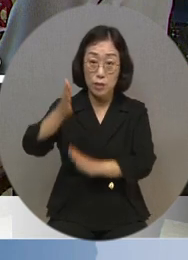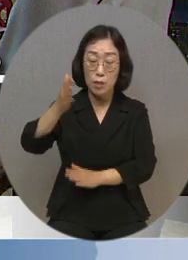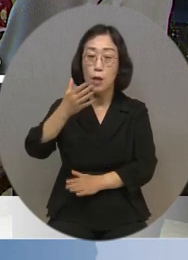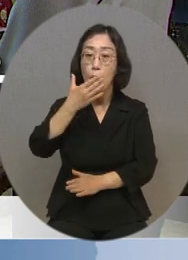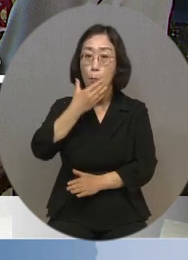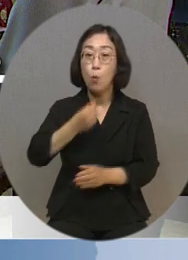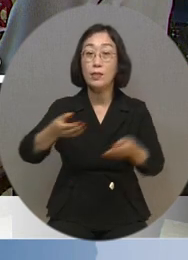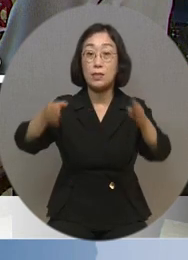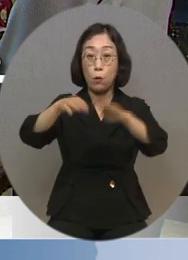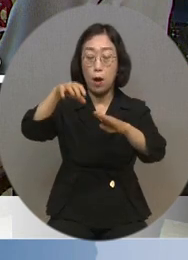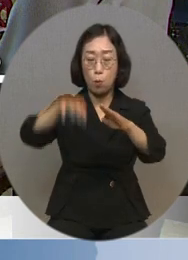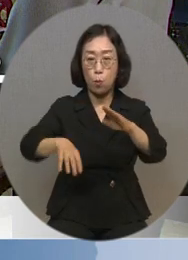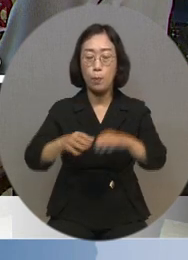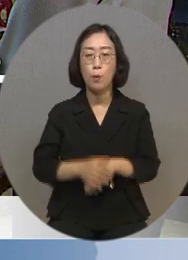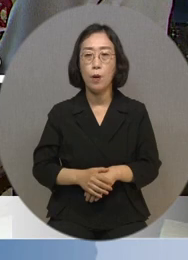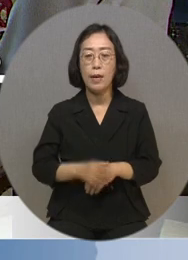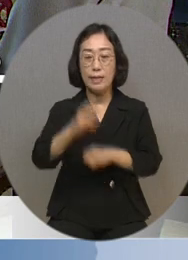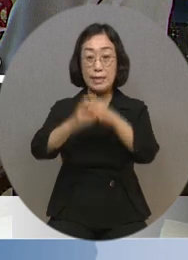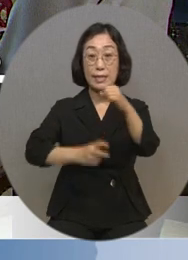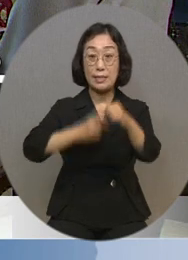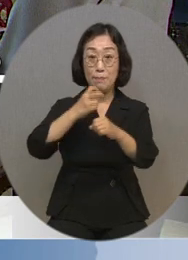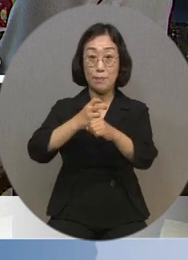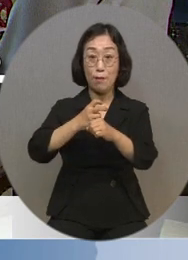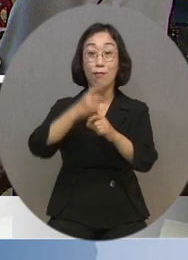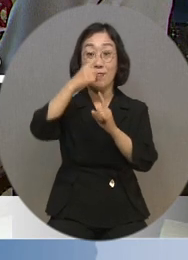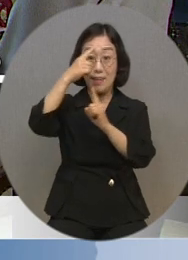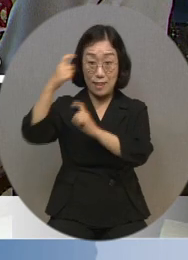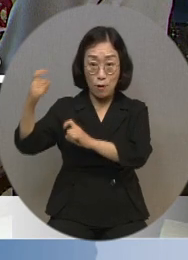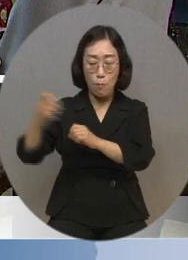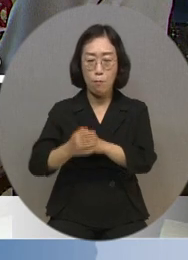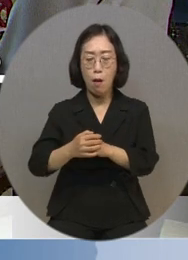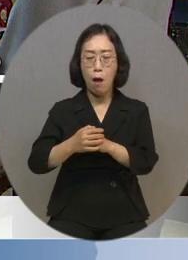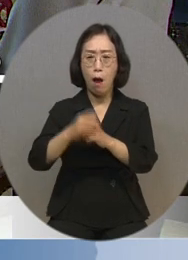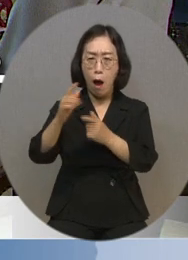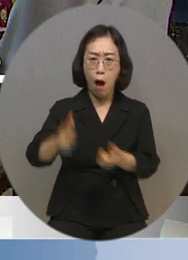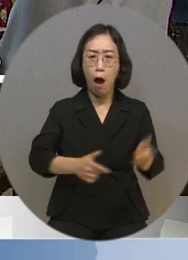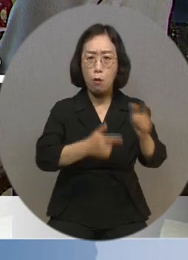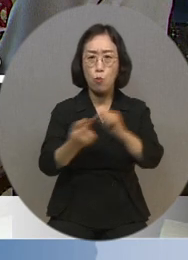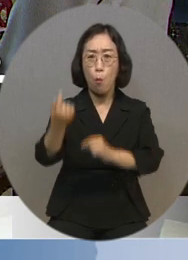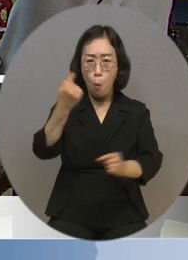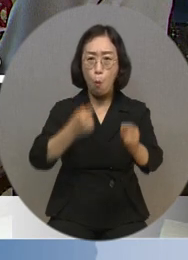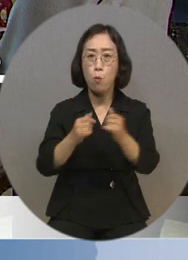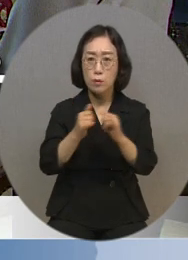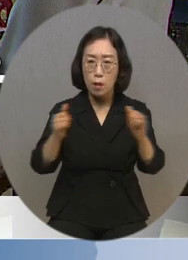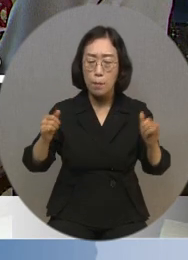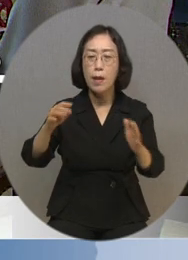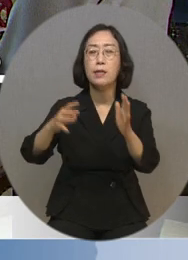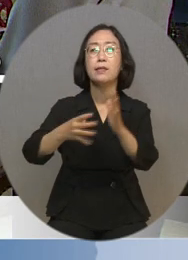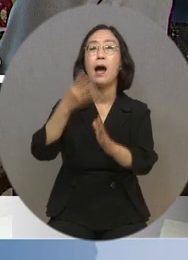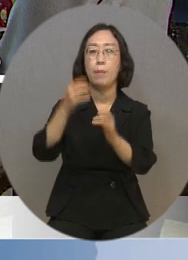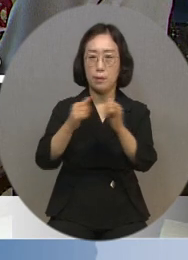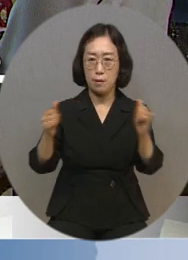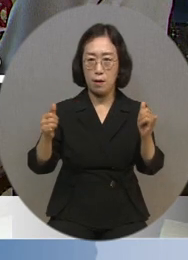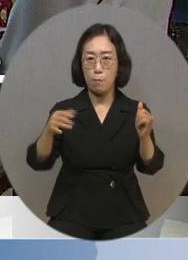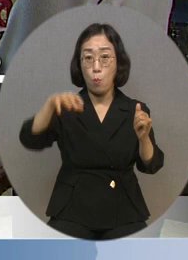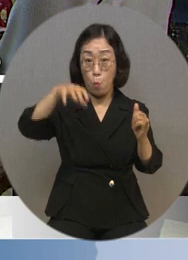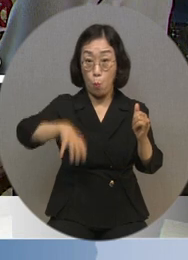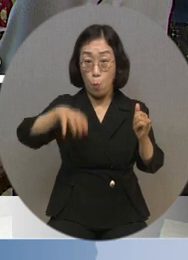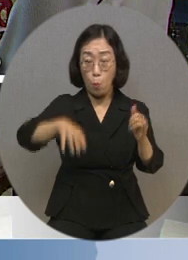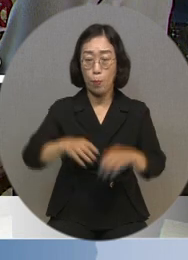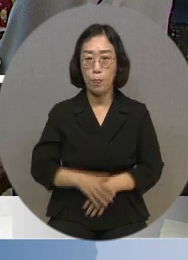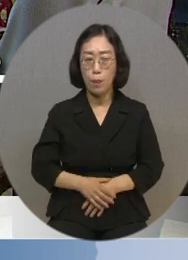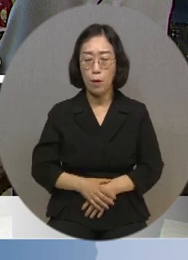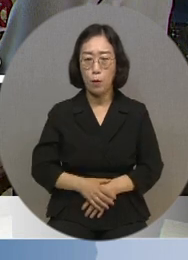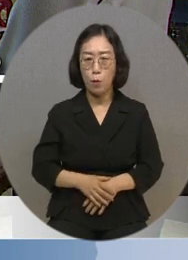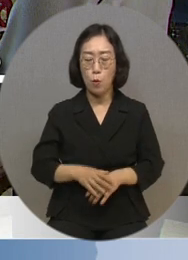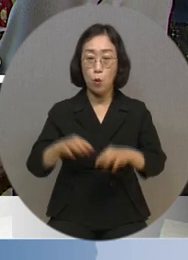종합복지관. 올해로 20주년을 맞이하며 하루 평균 이용 인원만 400명에 이르는데요. 특히